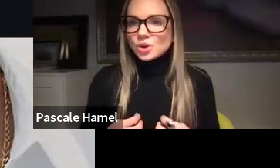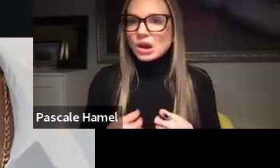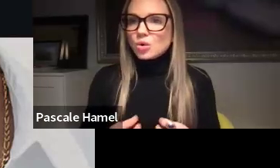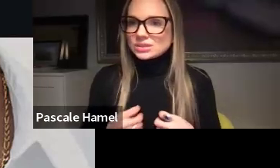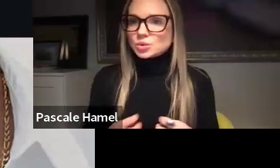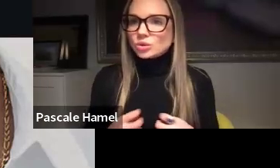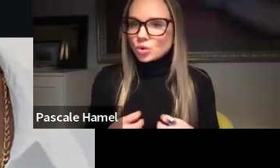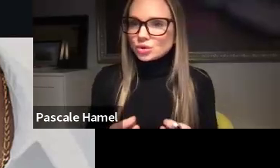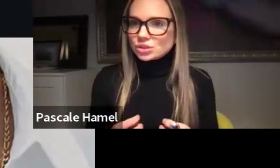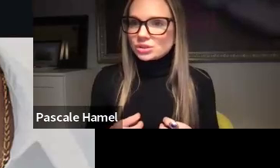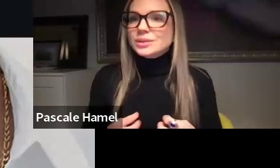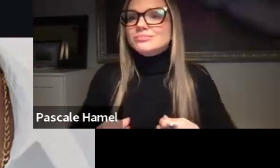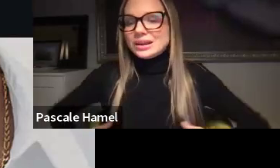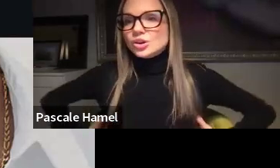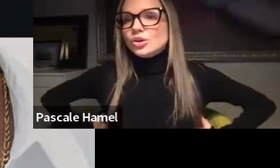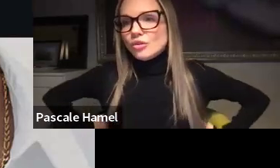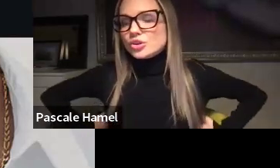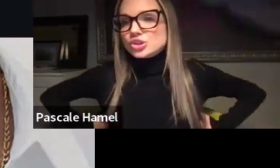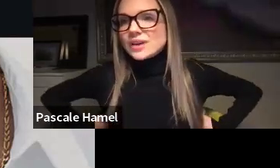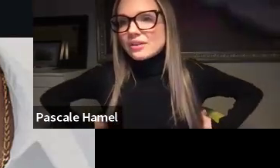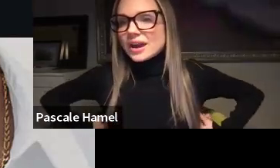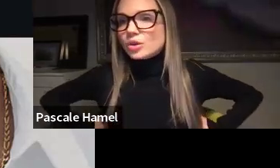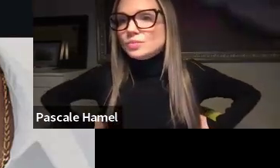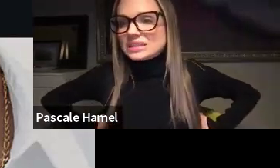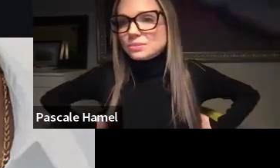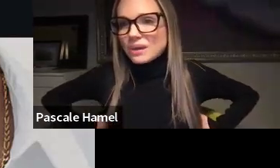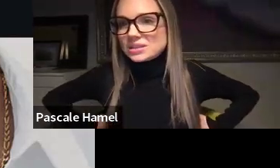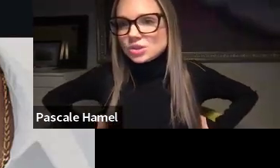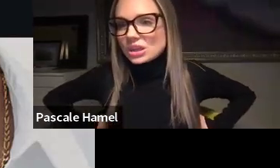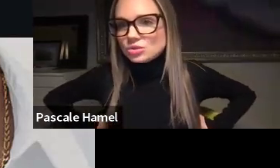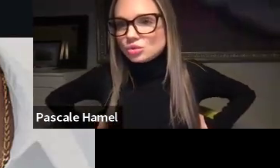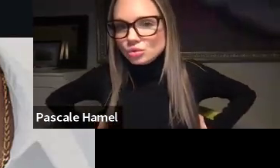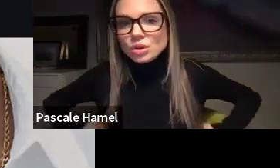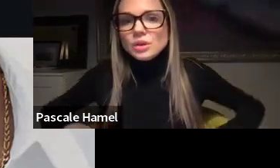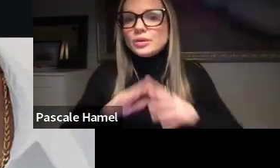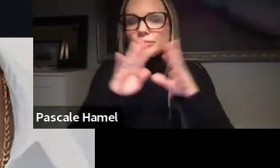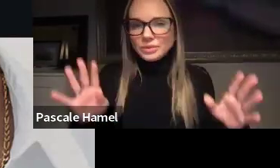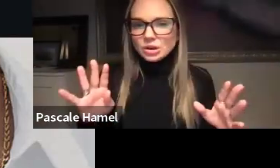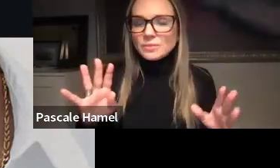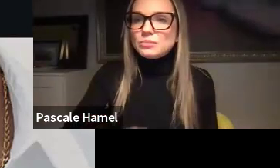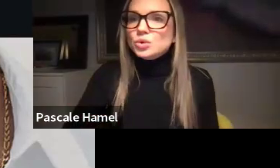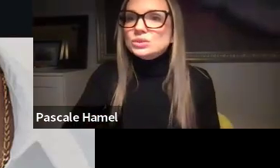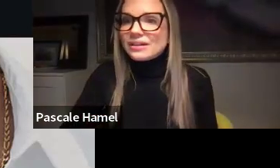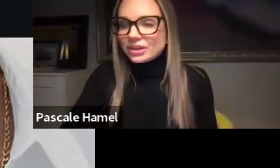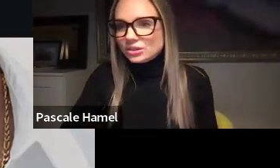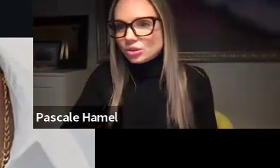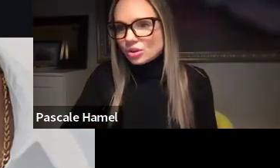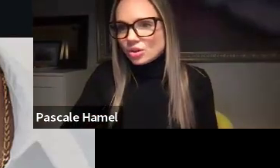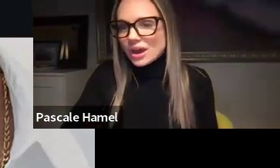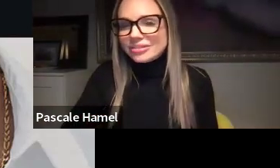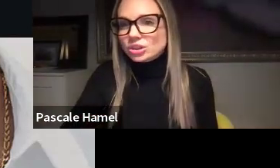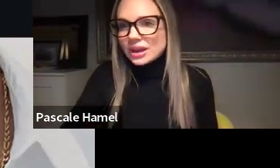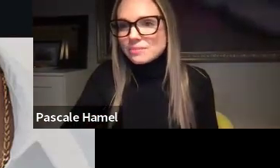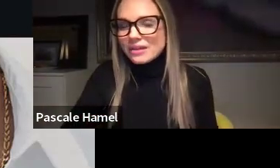Mais là, ça se peut qu'en haut, ça soit trop lousse. Mais là, on va juste faire une petite pince de rien du tout. Puis là, ben, la blouse, elle va